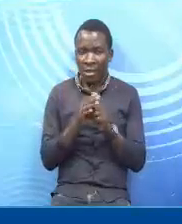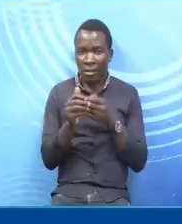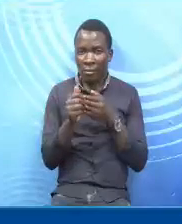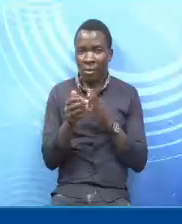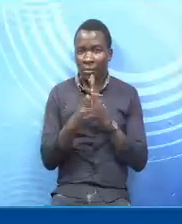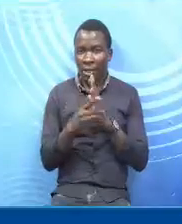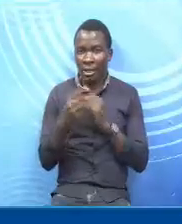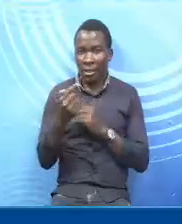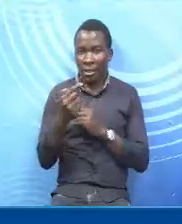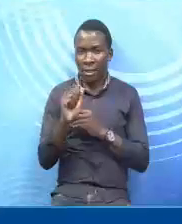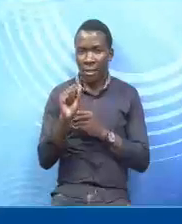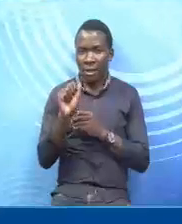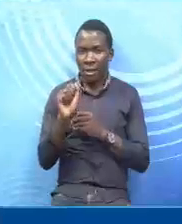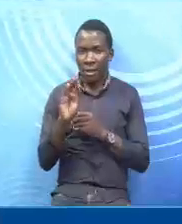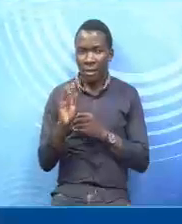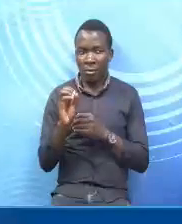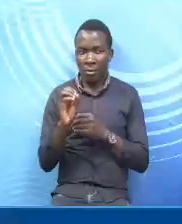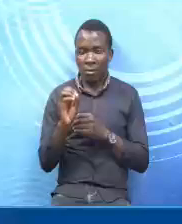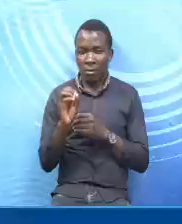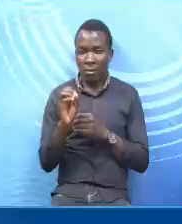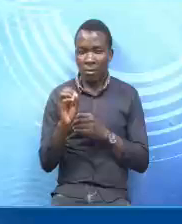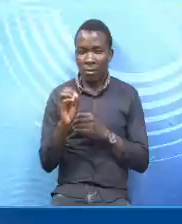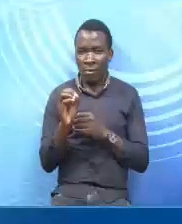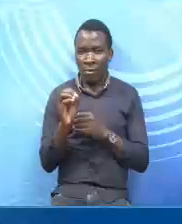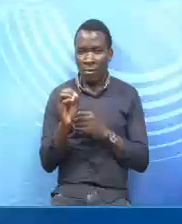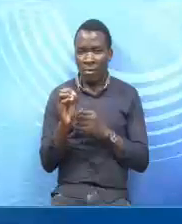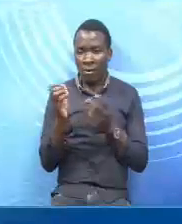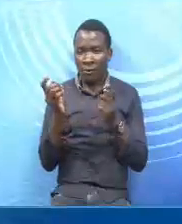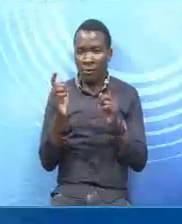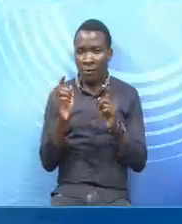Gasabo nabari imbere guhanga udushya